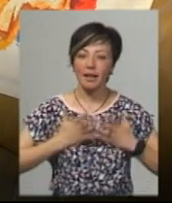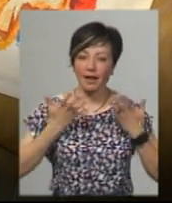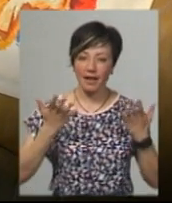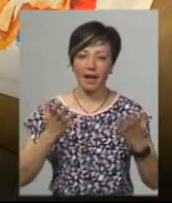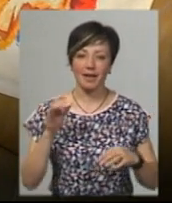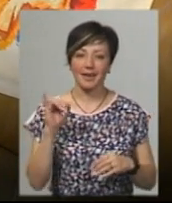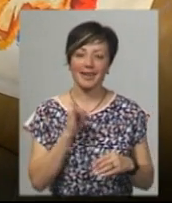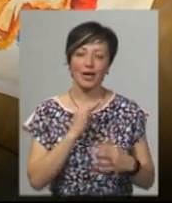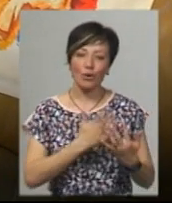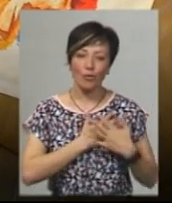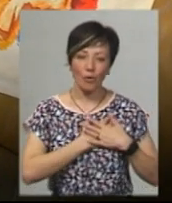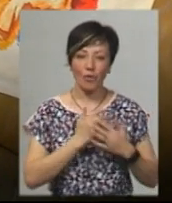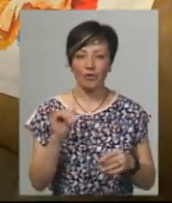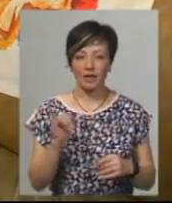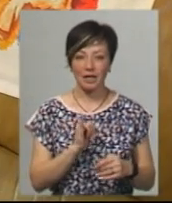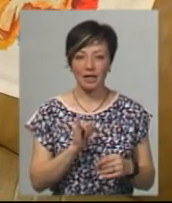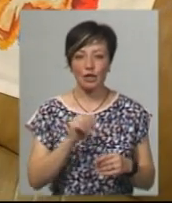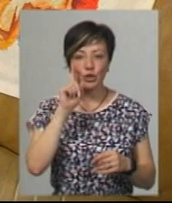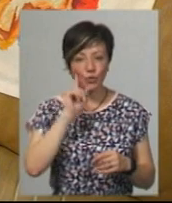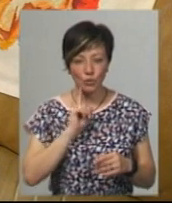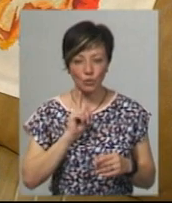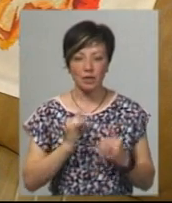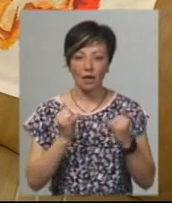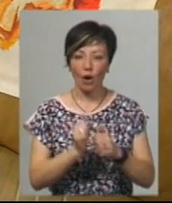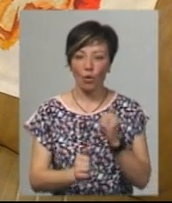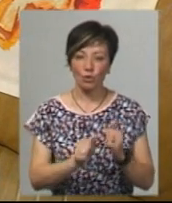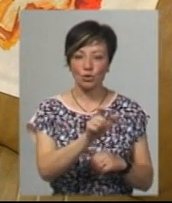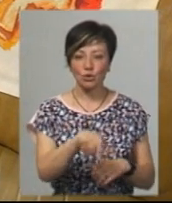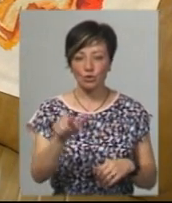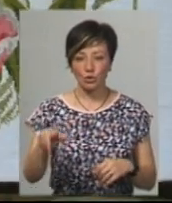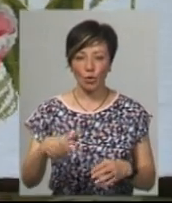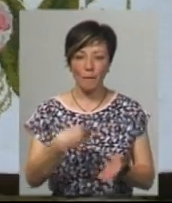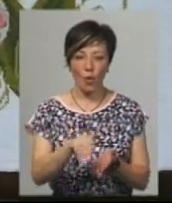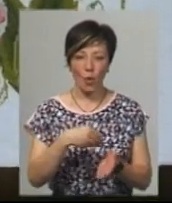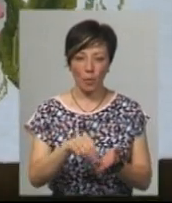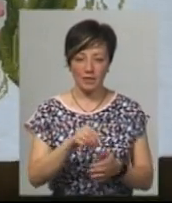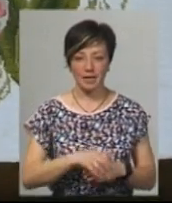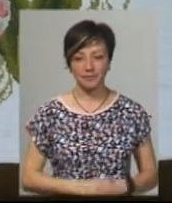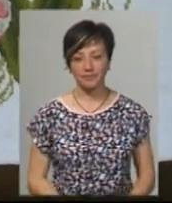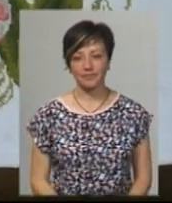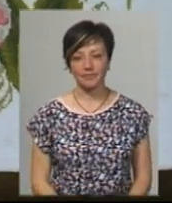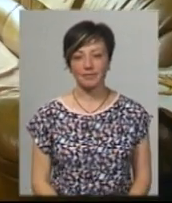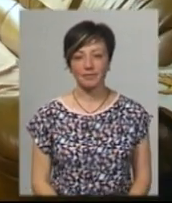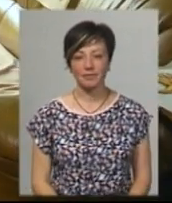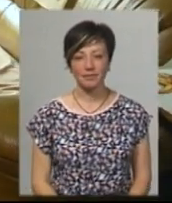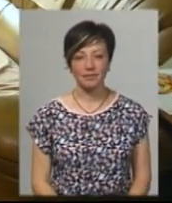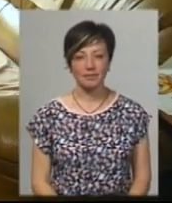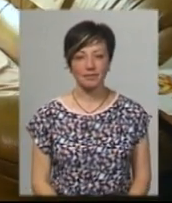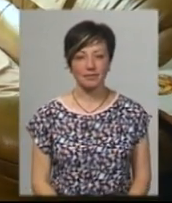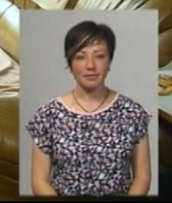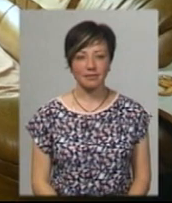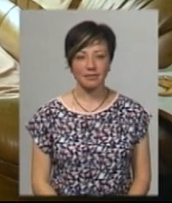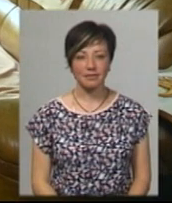натхнення, і любов, і зручність для кожного його покупця. Леся Боровець, Іван Мовчан. Новини на